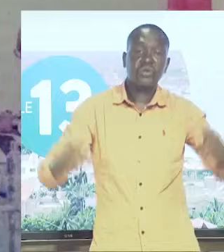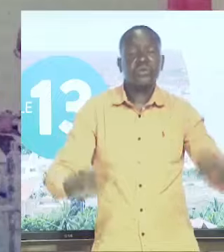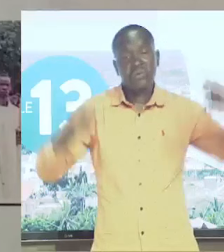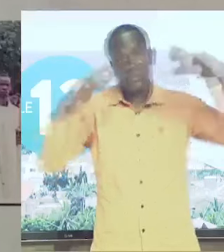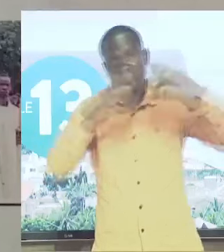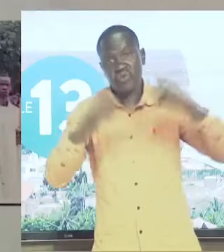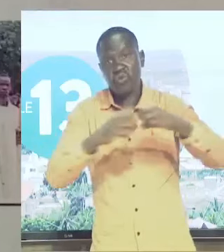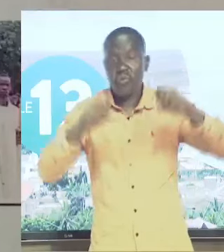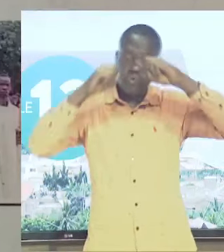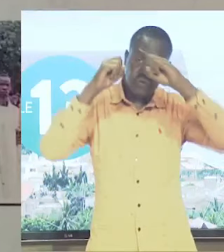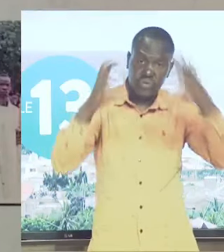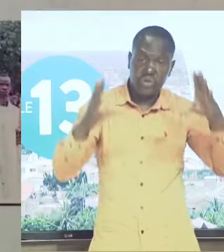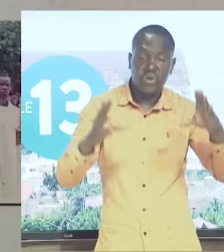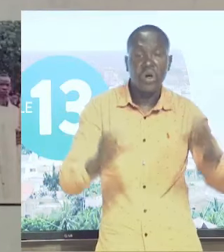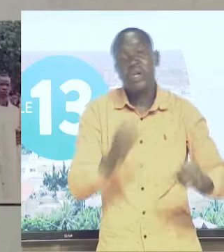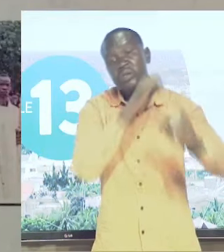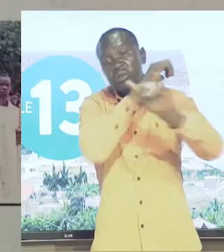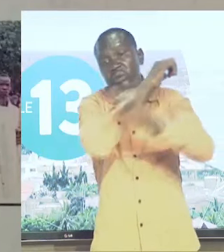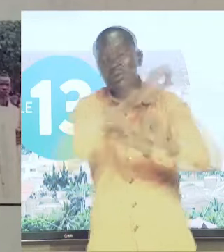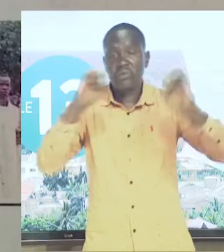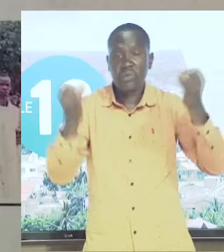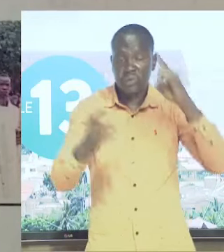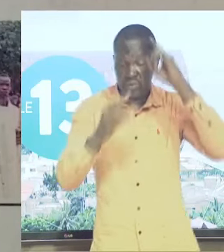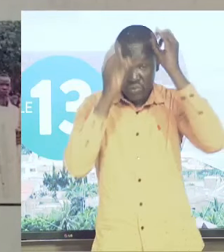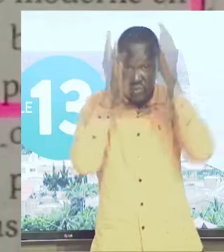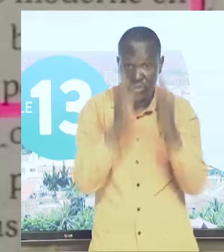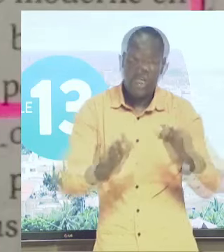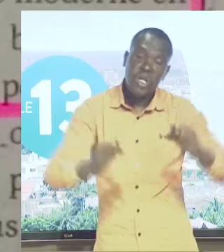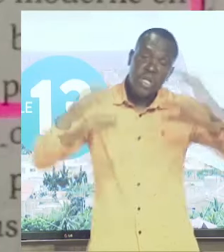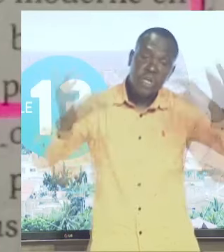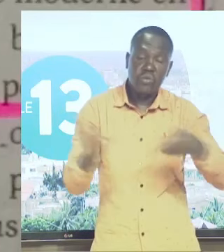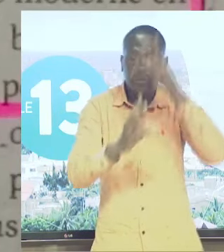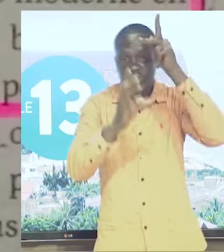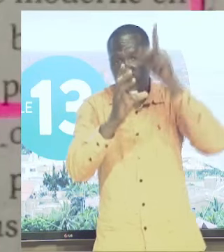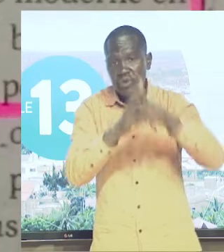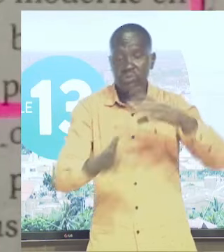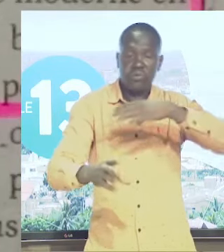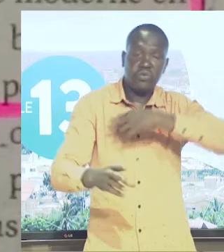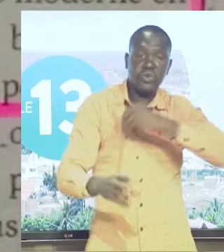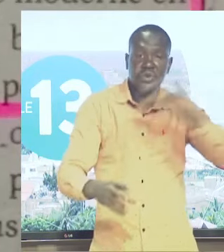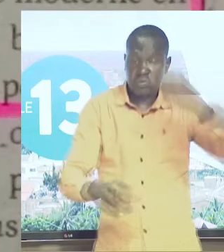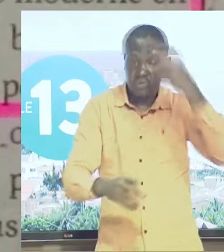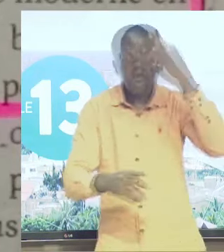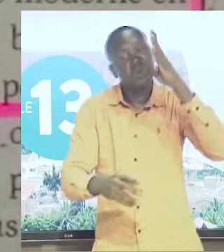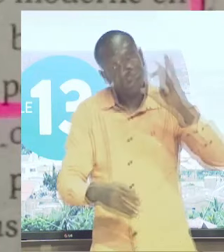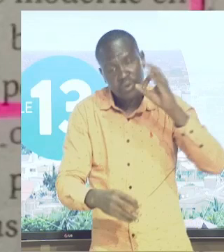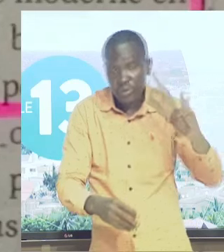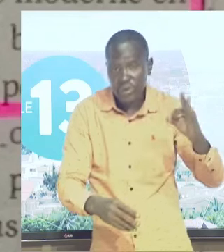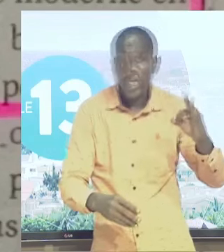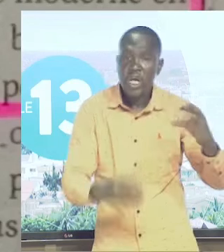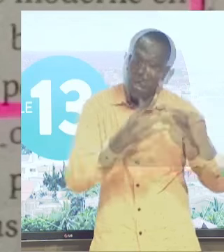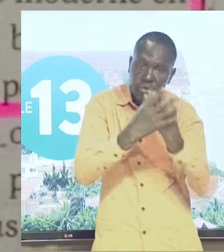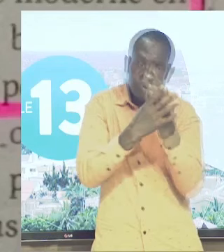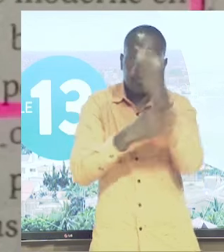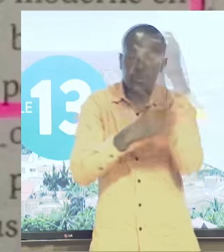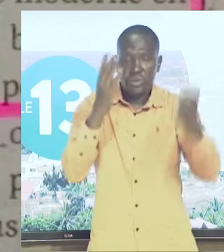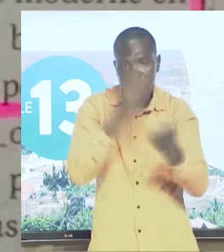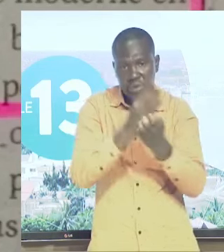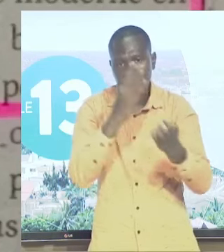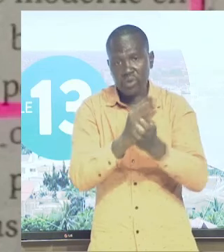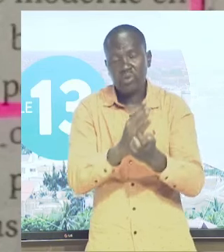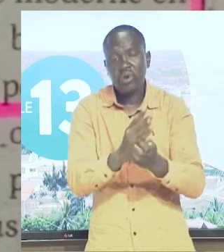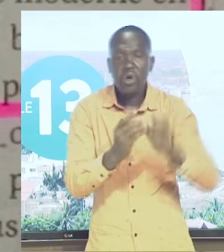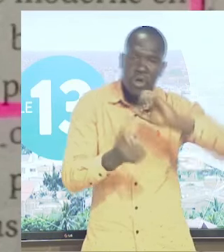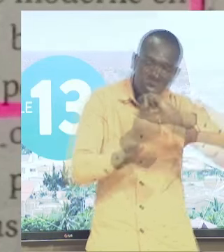atomique. Sidoya salue une décision qui, pour lui, participe de la volonté du gouvernement burkinabé de promouvoir une économie compétitive